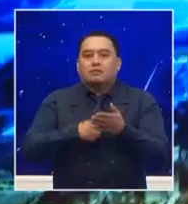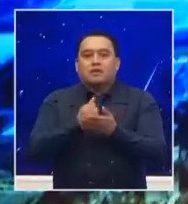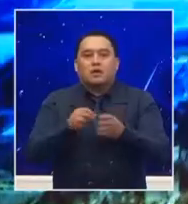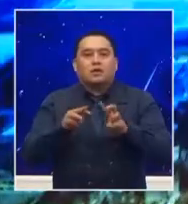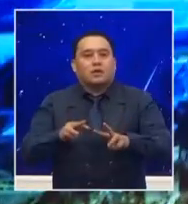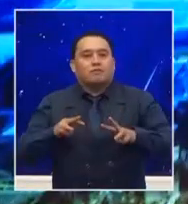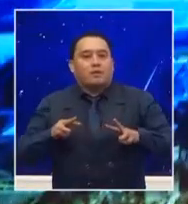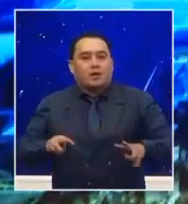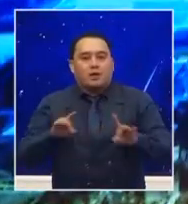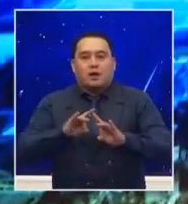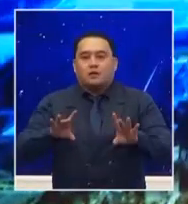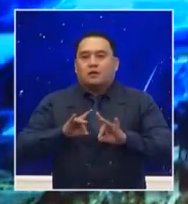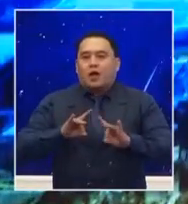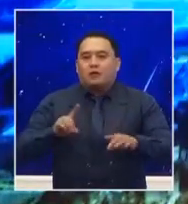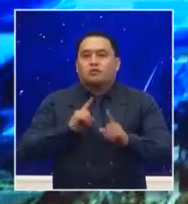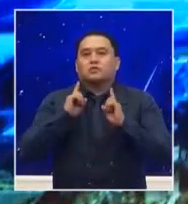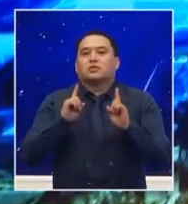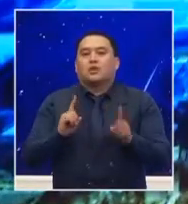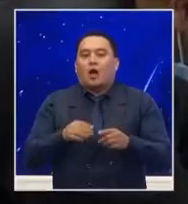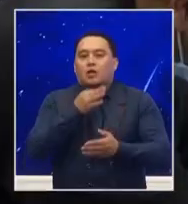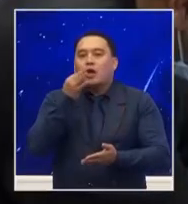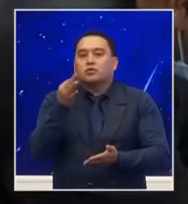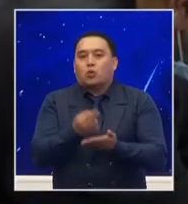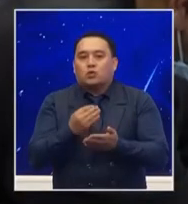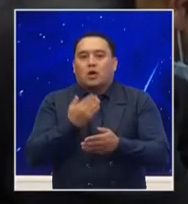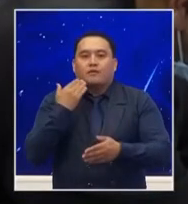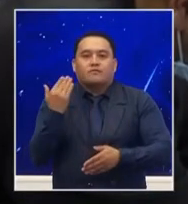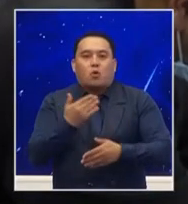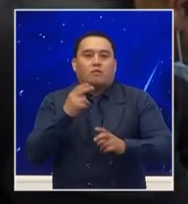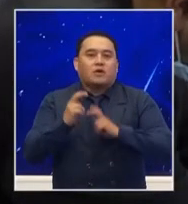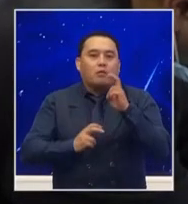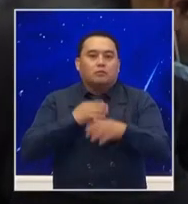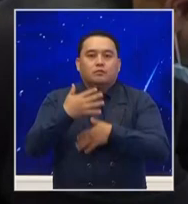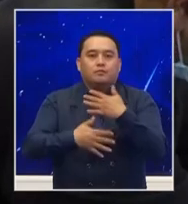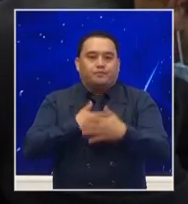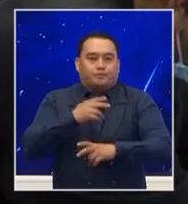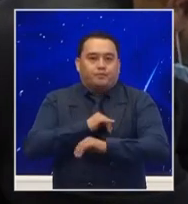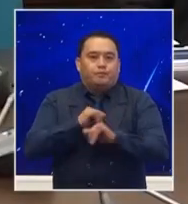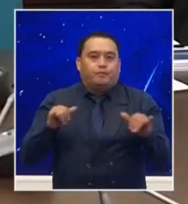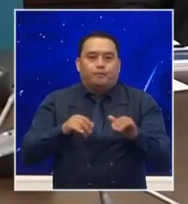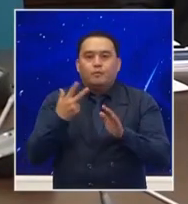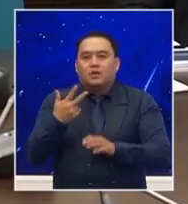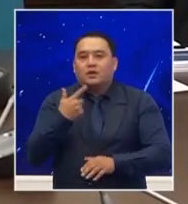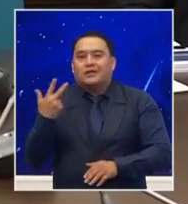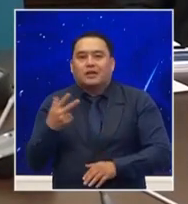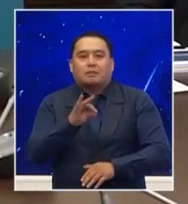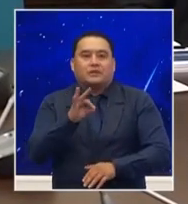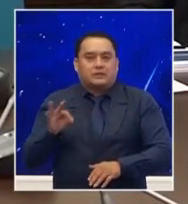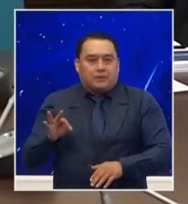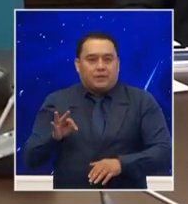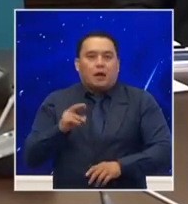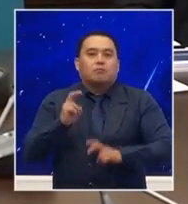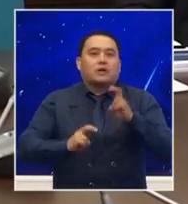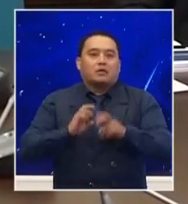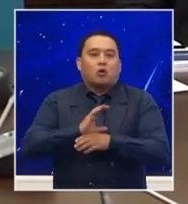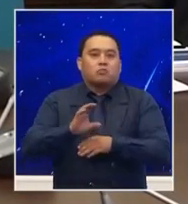председательством премьер-министра Аскара Мамина. Согласно отчету, в обрабатывающей промышленности обеспечен рост на 3,3%, из